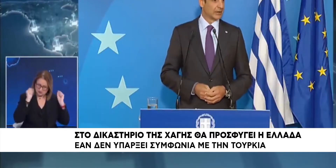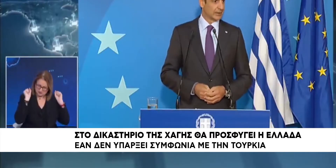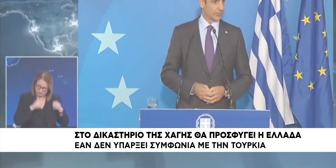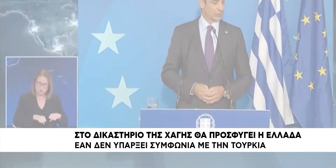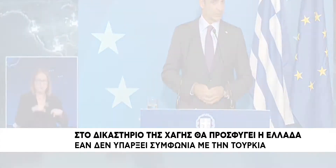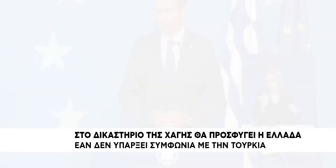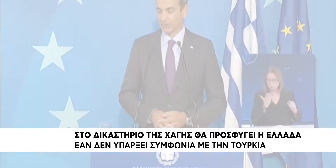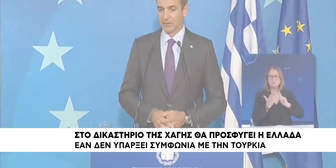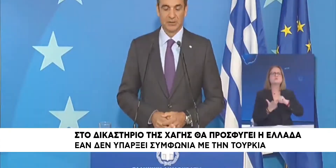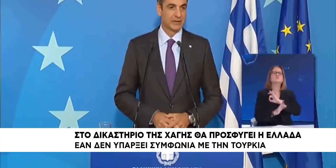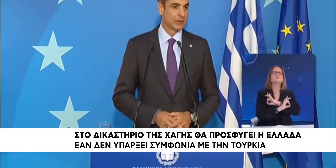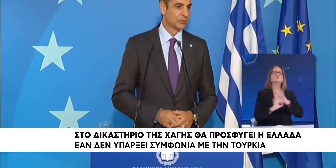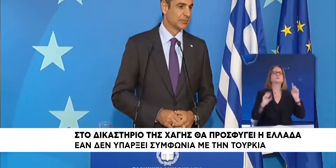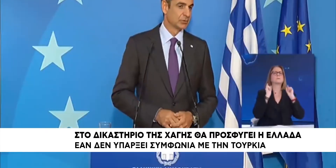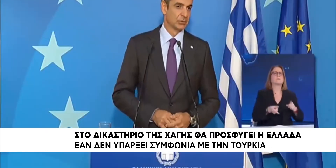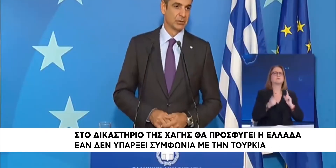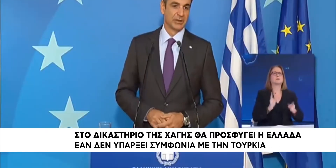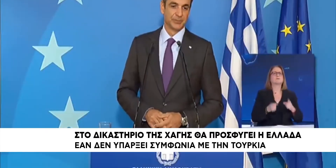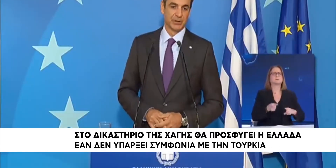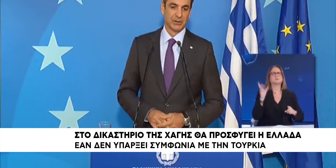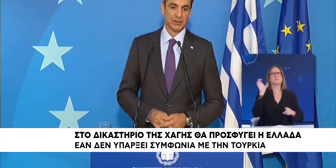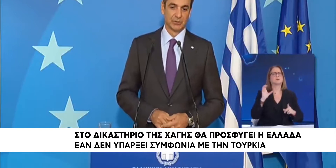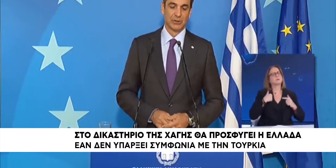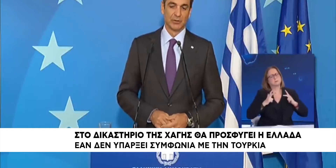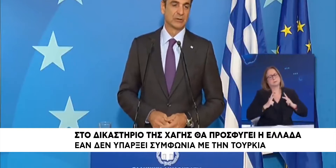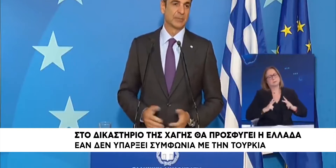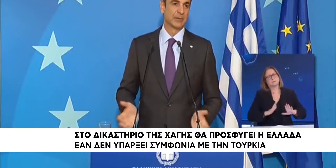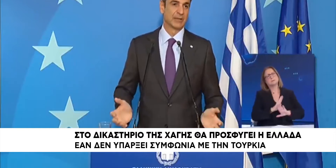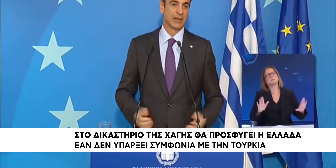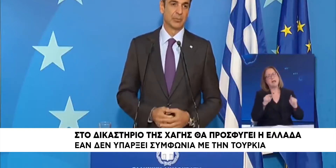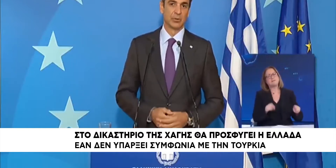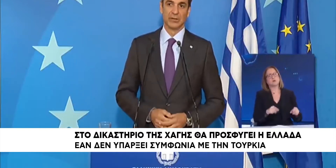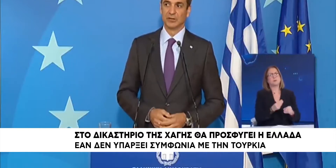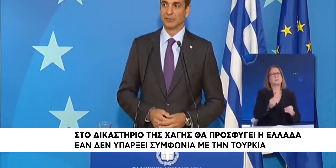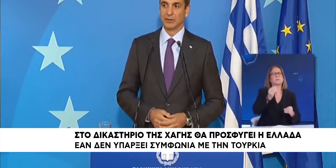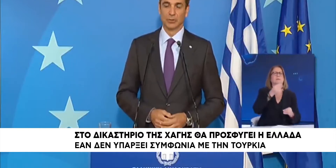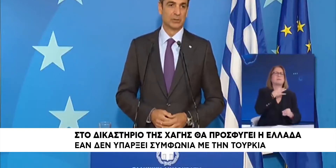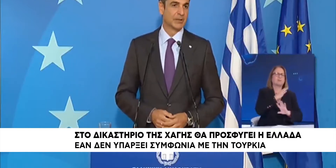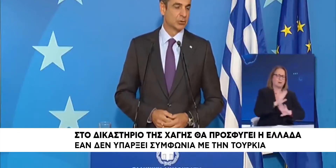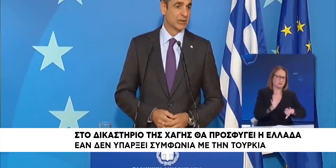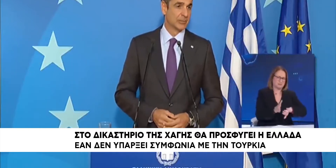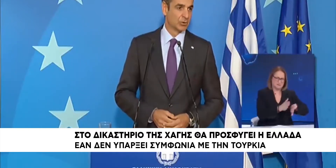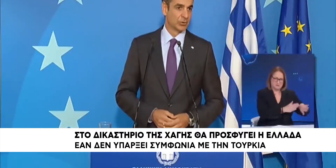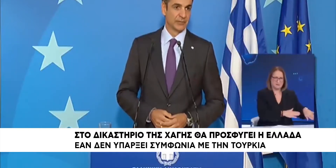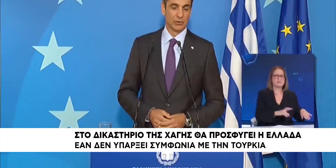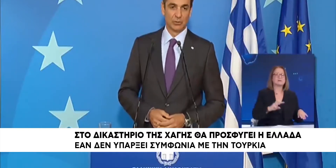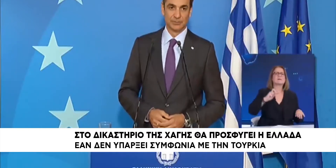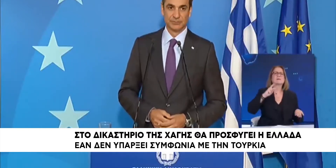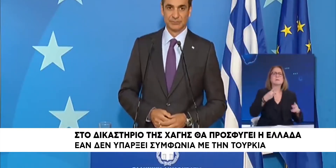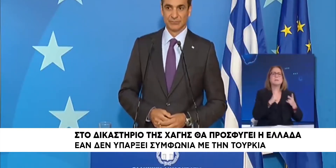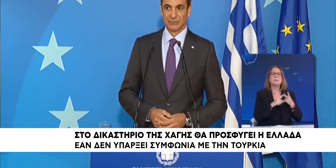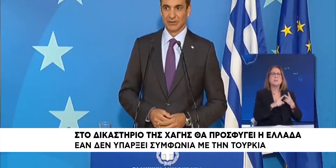την Ελλάδα και από την Τουρκία. Ξέρετε, για το ζήτημα των διερευνητικών τα πράγματα είναι πάρα πολύ σαφή, διότι πάντα το αντικείμενο των